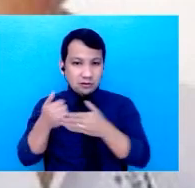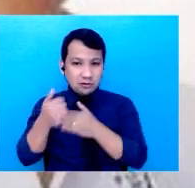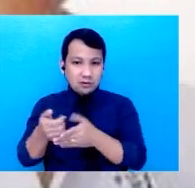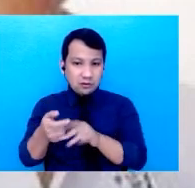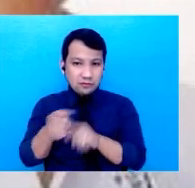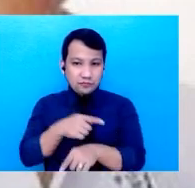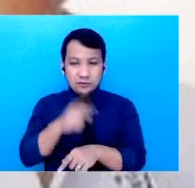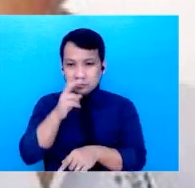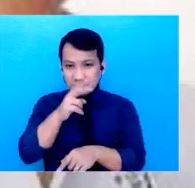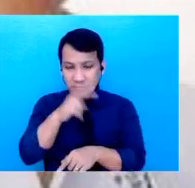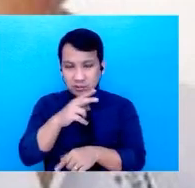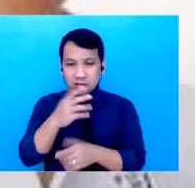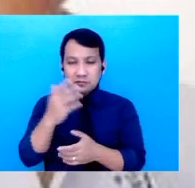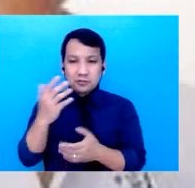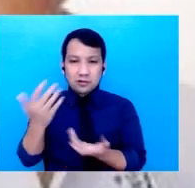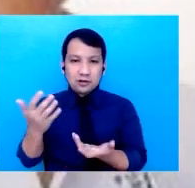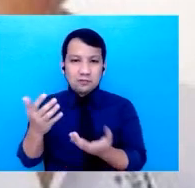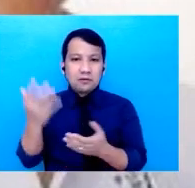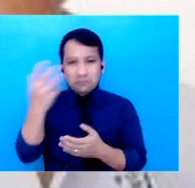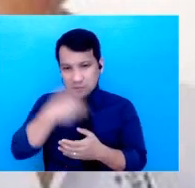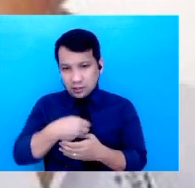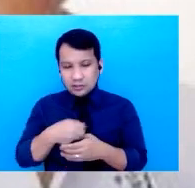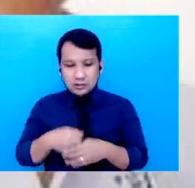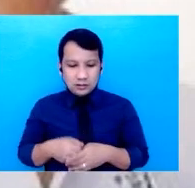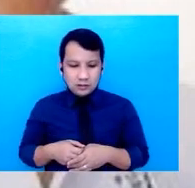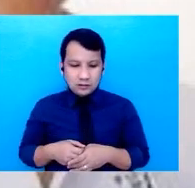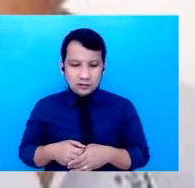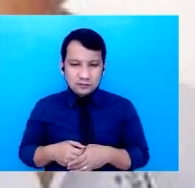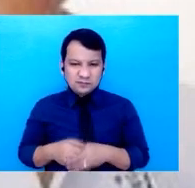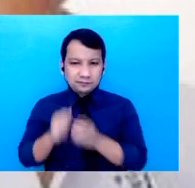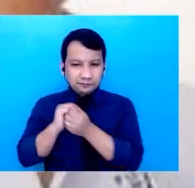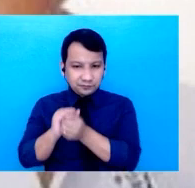Visayas, Mindanao, yun ang magandang samahan.